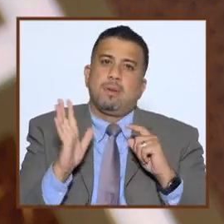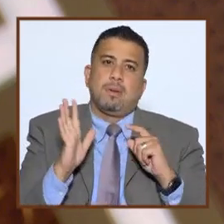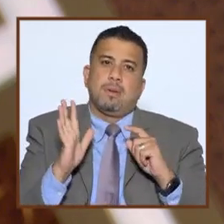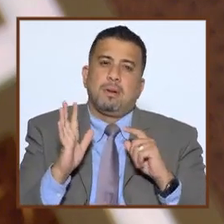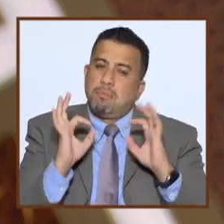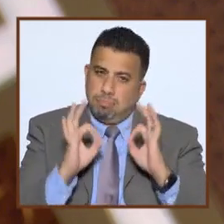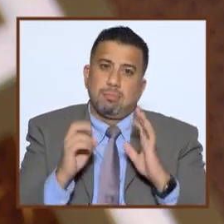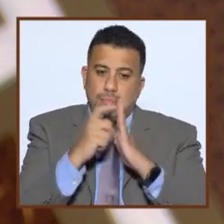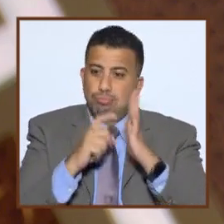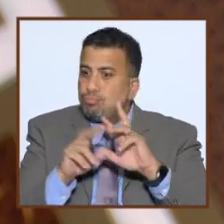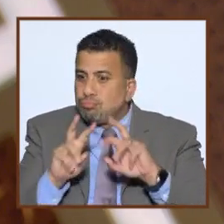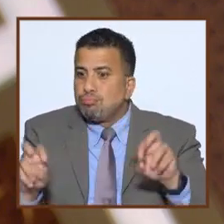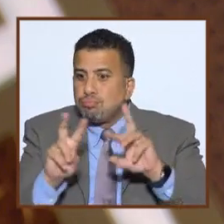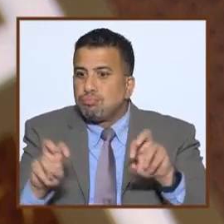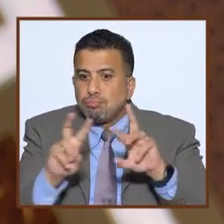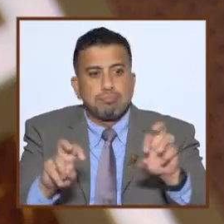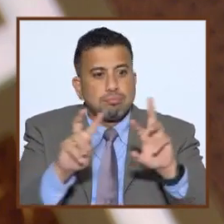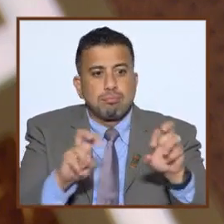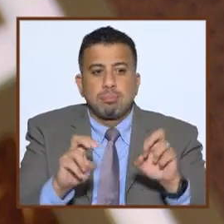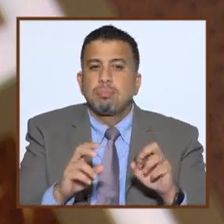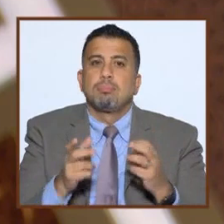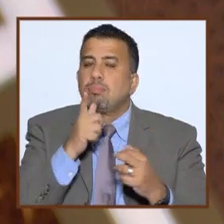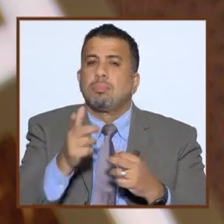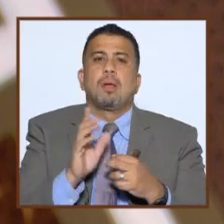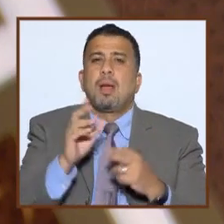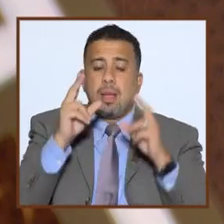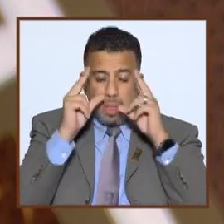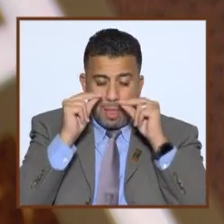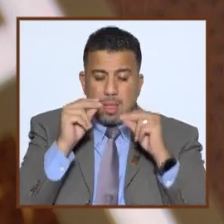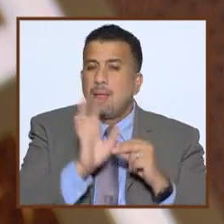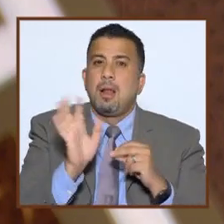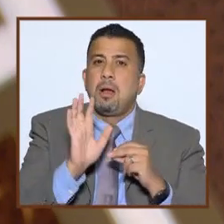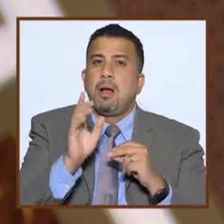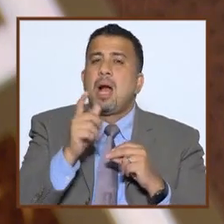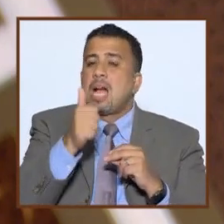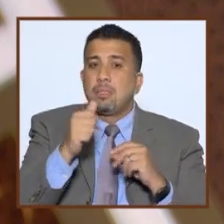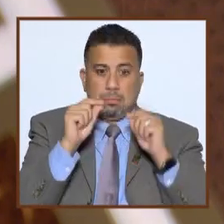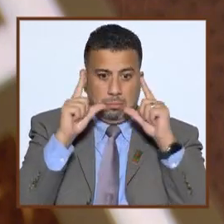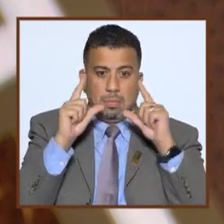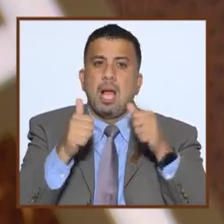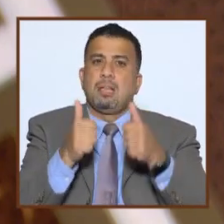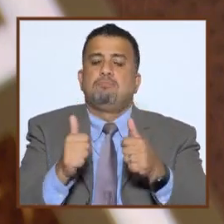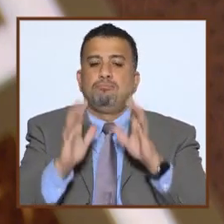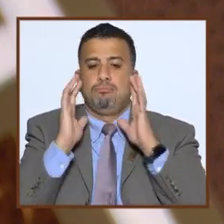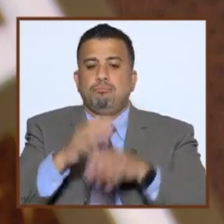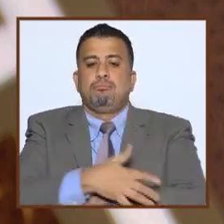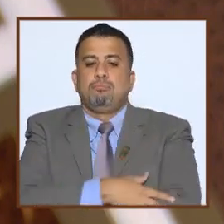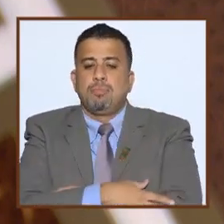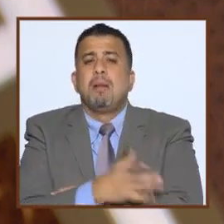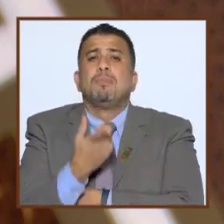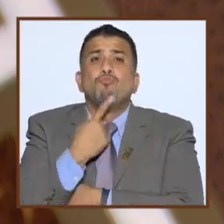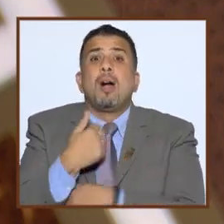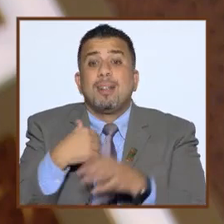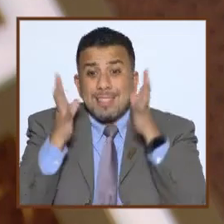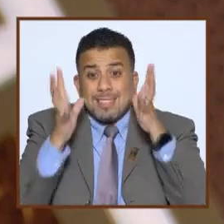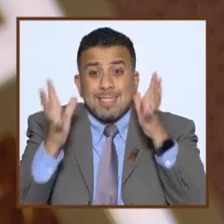المروء عن عائشه رضي الله عنها لانها عن ذلك واحيانا قد يحتاج الانسان الى اغماض عيني اذا